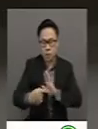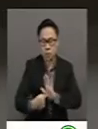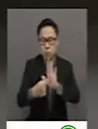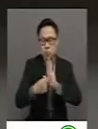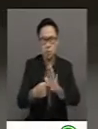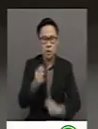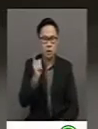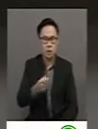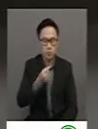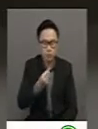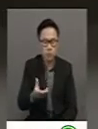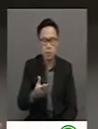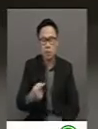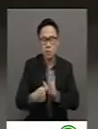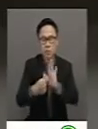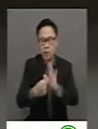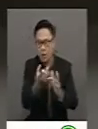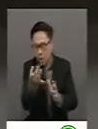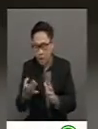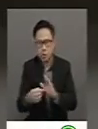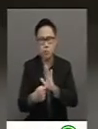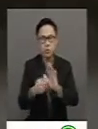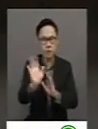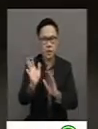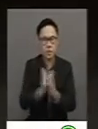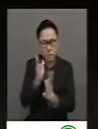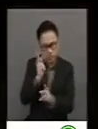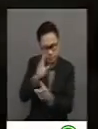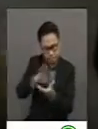แจ้งให้กับท่านได้ว่าเรามีหลักฐานอะไรต่ออะไรบ้างนะครับ